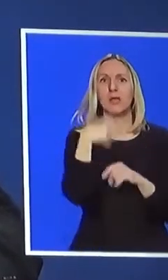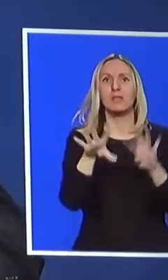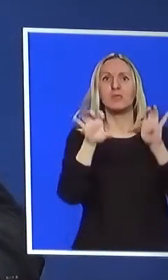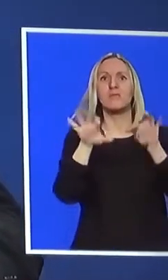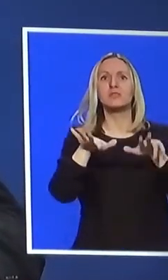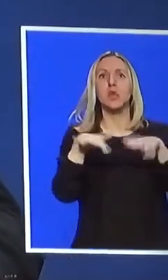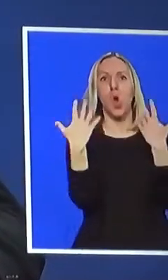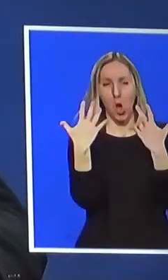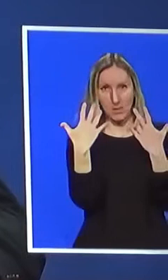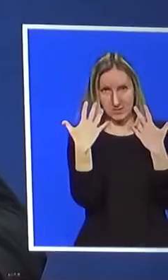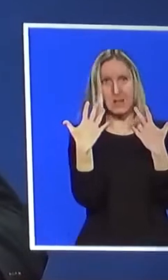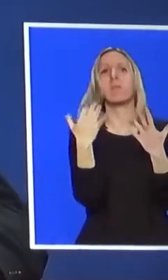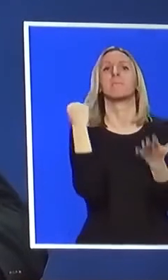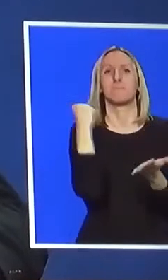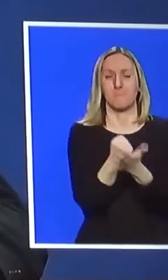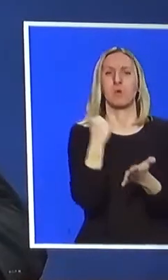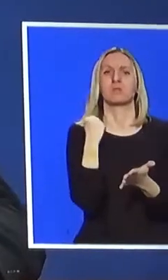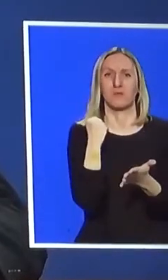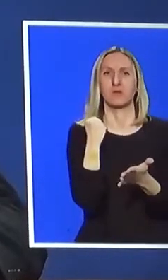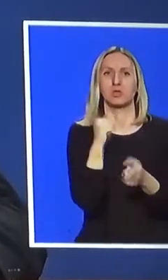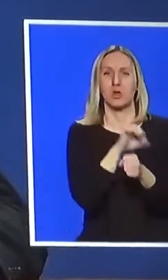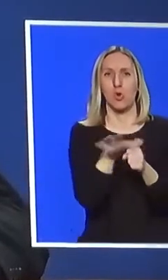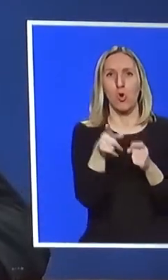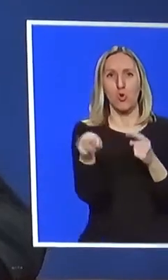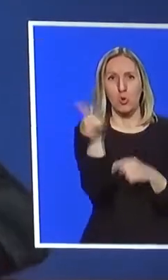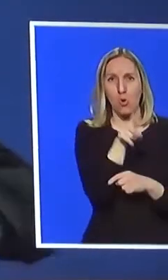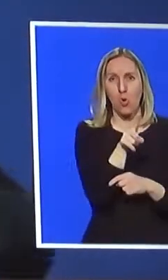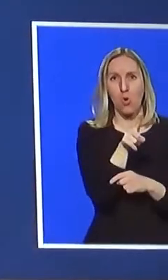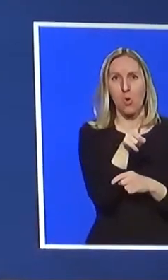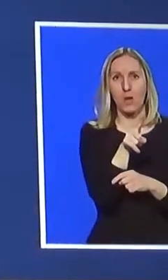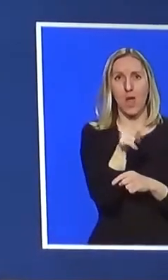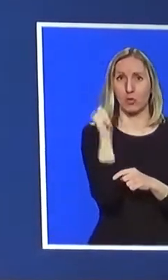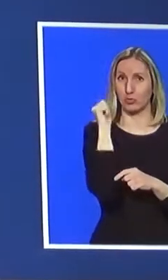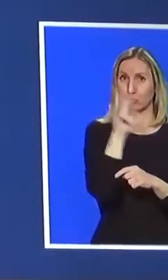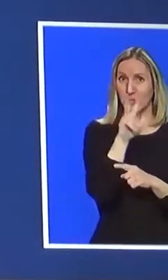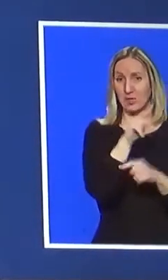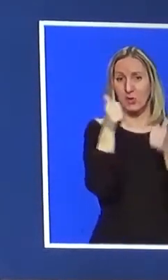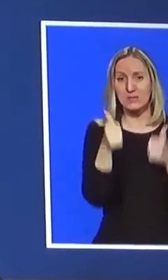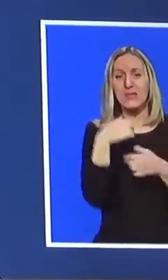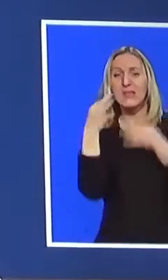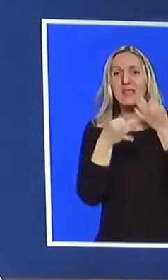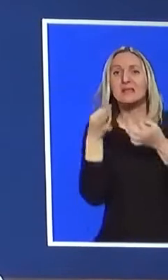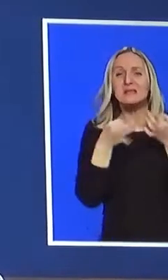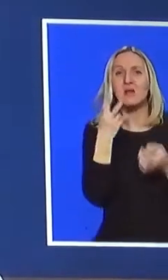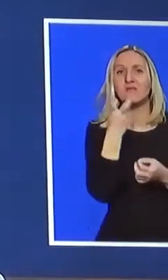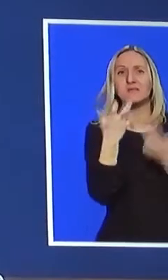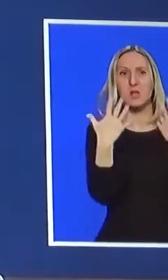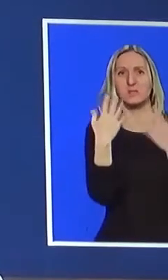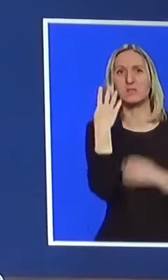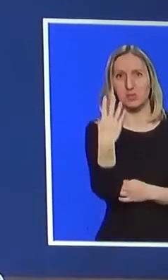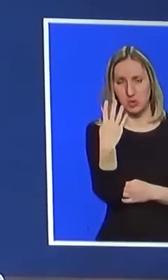1908 potvrđenih slučaja COVID-12. Od poslednjeg izveštaja testirano je